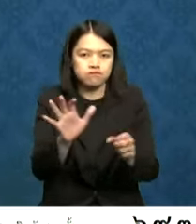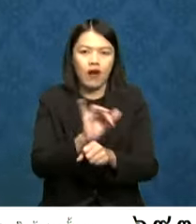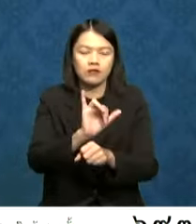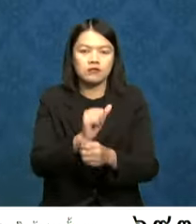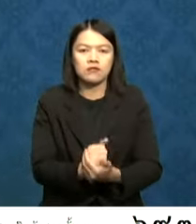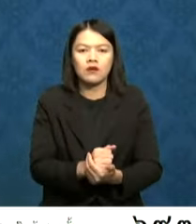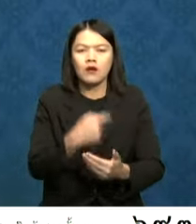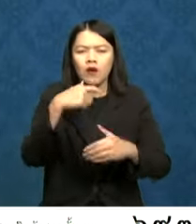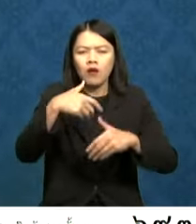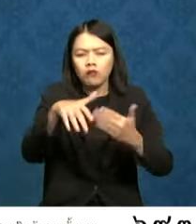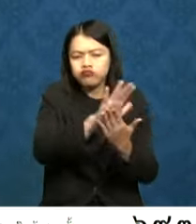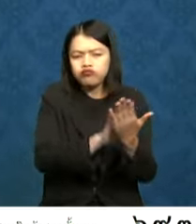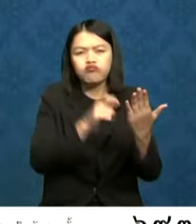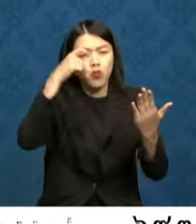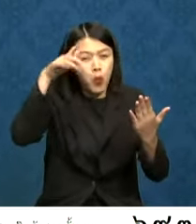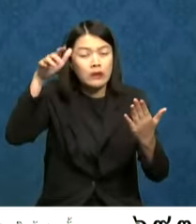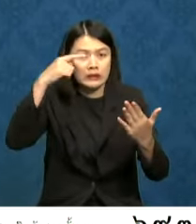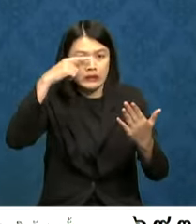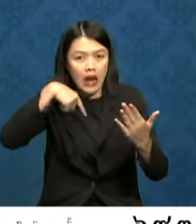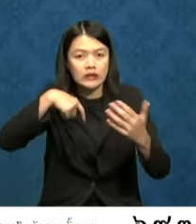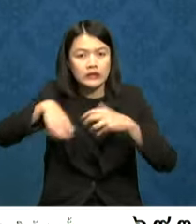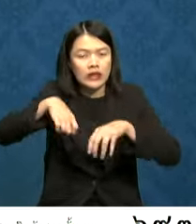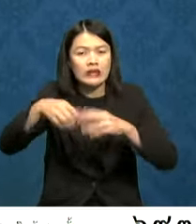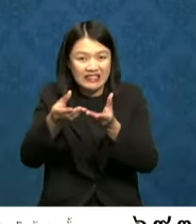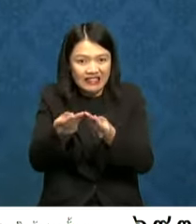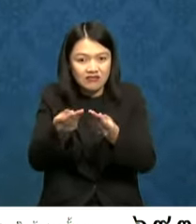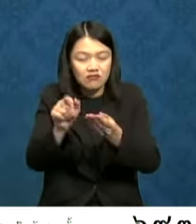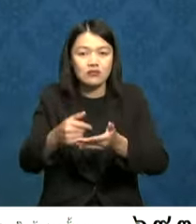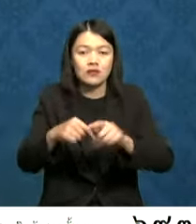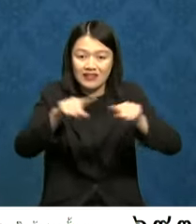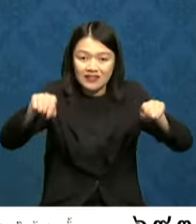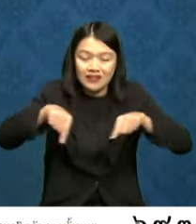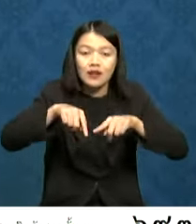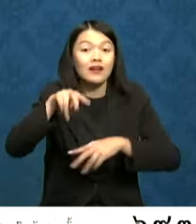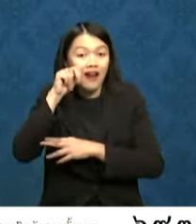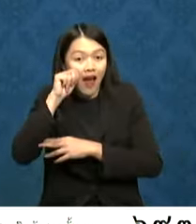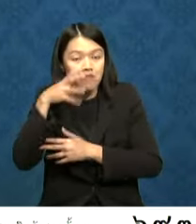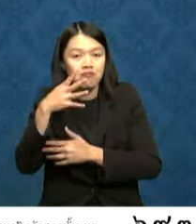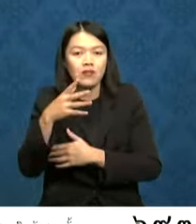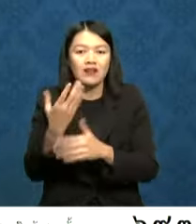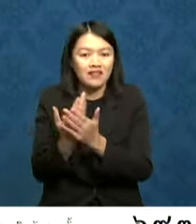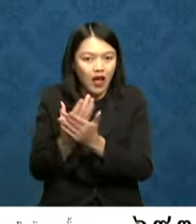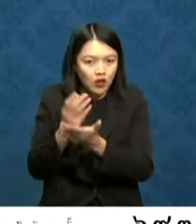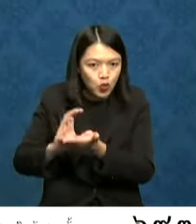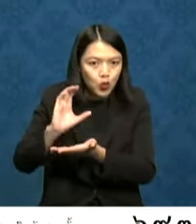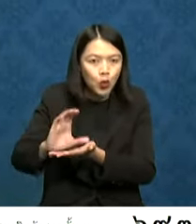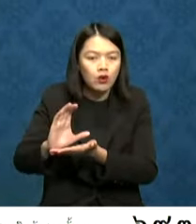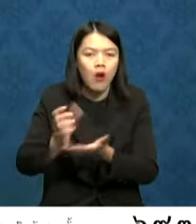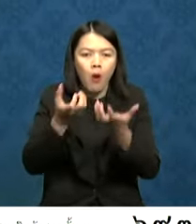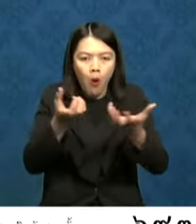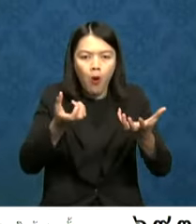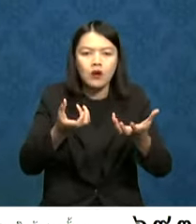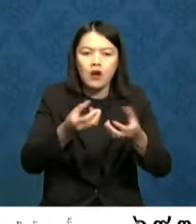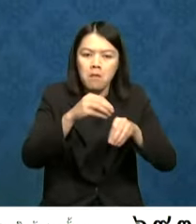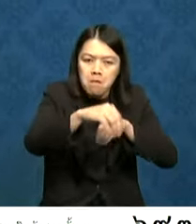ชนบทไทยครับที่มีแกนกลางของปัญหาในเรื่องของการจัดการที่ดินการจัดการน้ำการจัดการต้นทุนและการเพิ่มผลิตภทาง